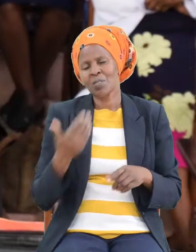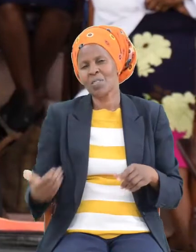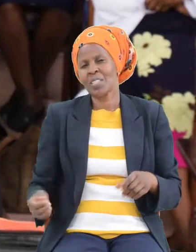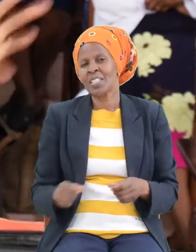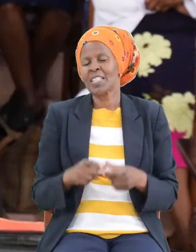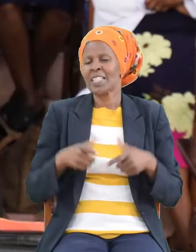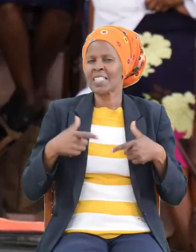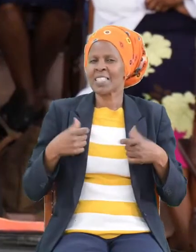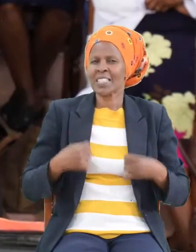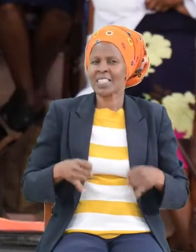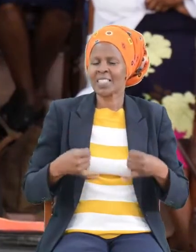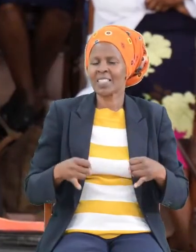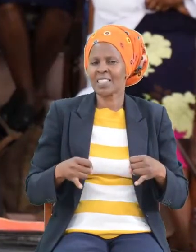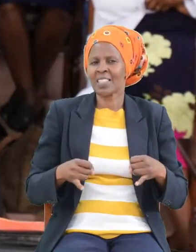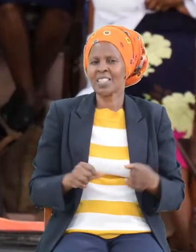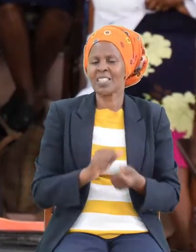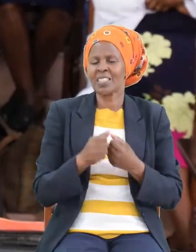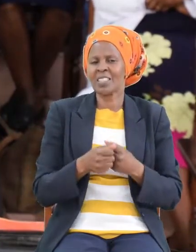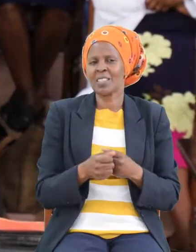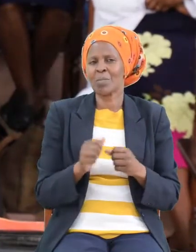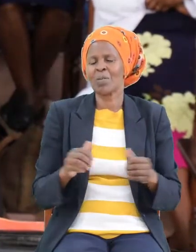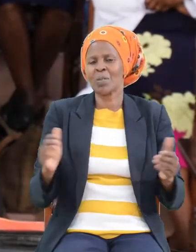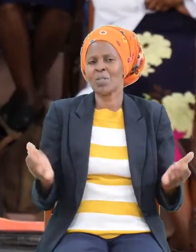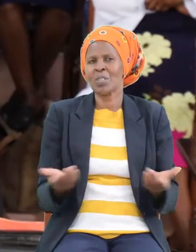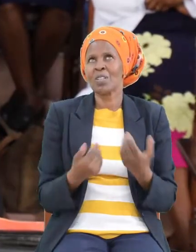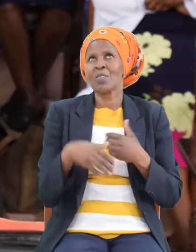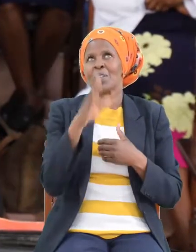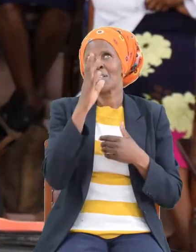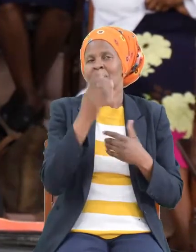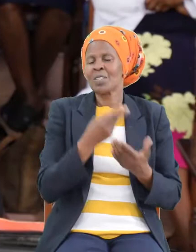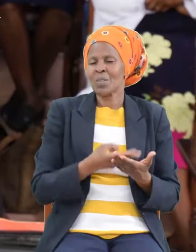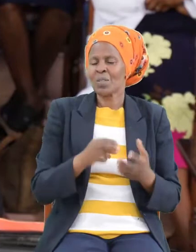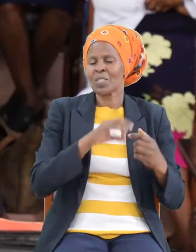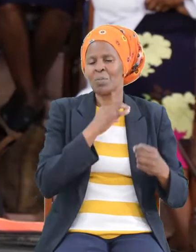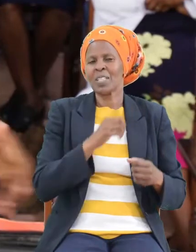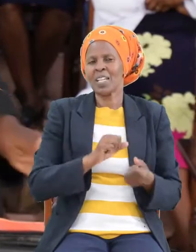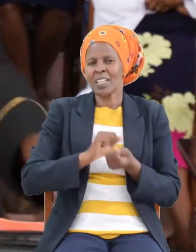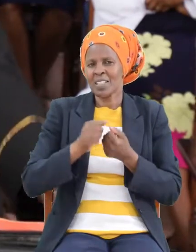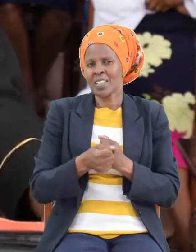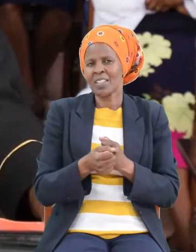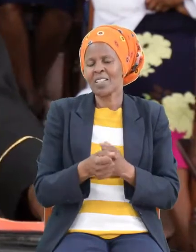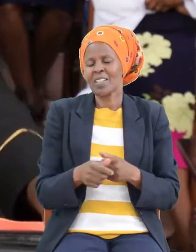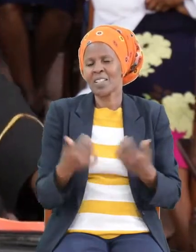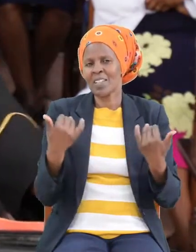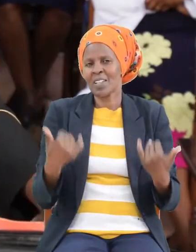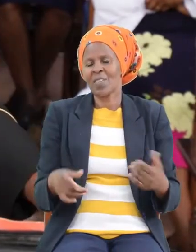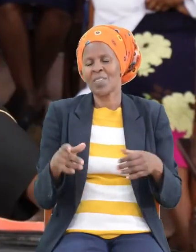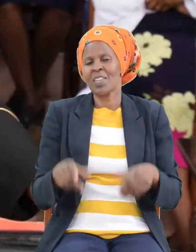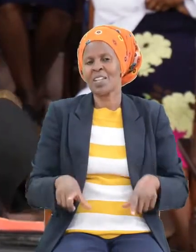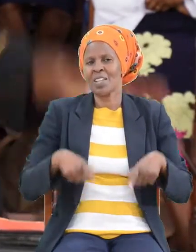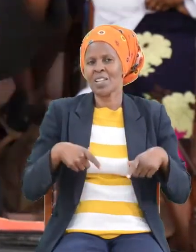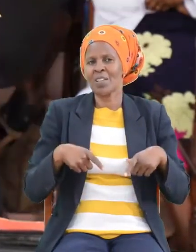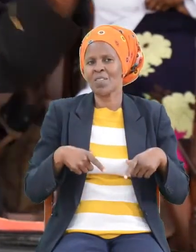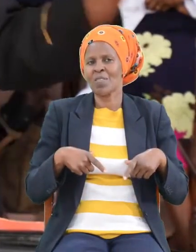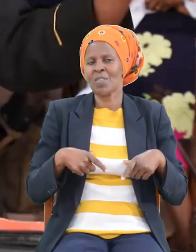lakini baada ya kupokea Roho Mtakatifu wa Mungu na kubadilishwa kufanywa upya, sasa wanaweza kuishi maisha. Na